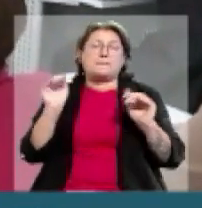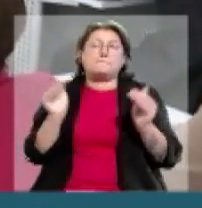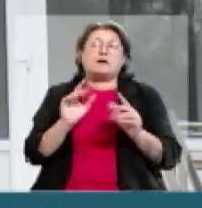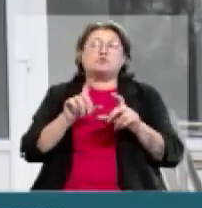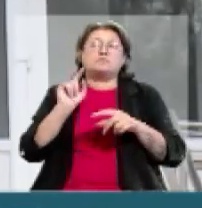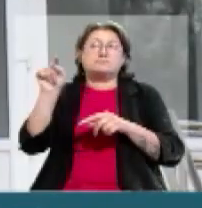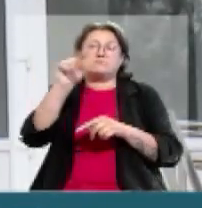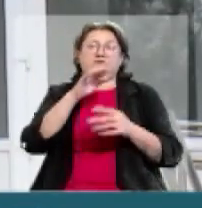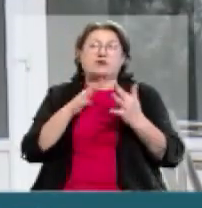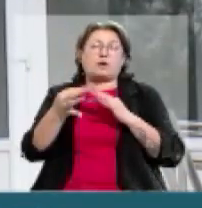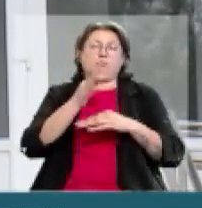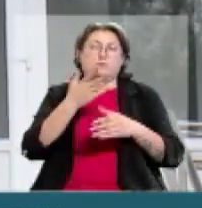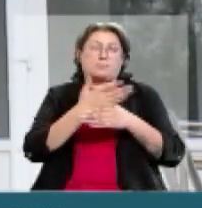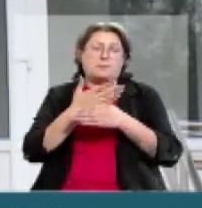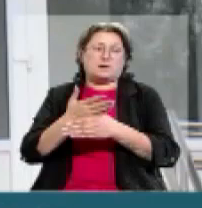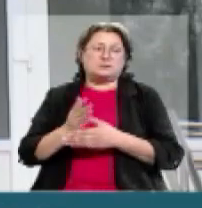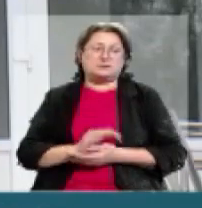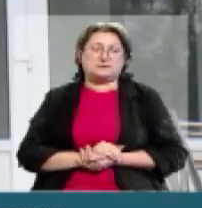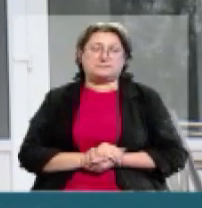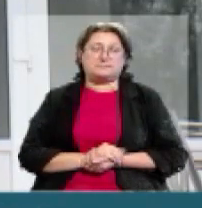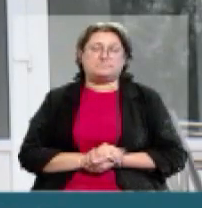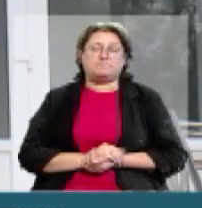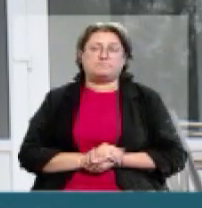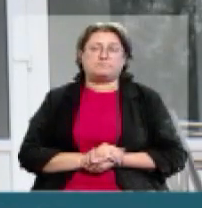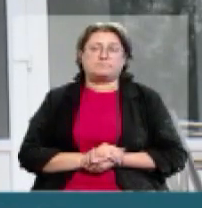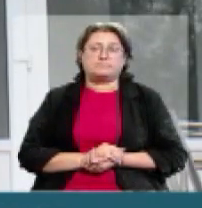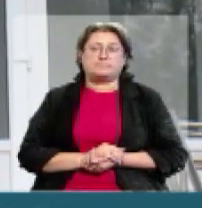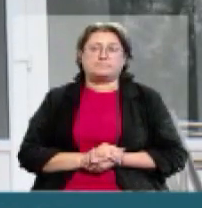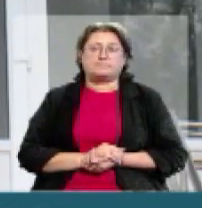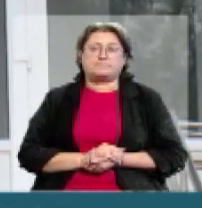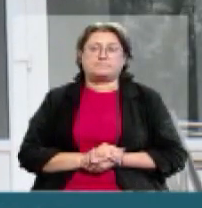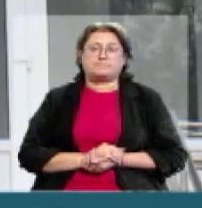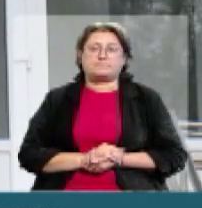тапшылығы да біртіндеп шешімін таппақ. Айдана Аманатқызы, Олжас Есенжігітов, Қостанай телеарнасы.